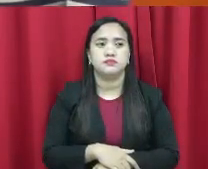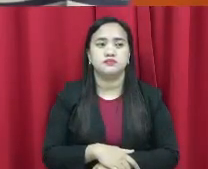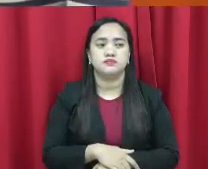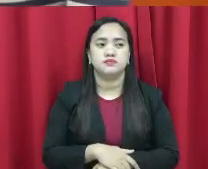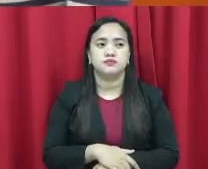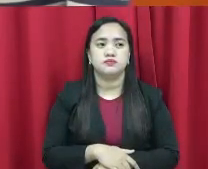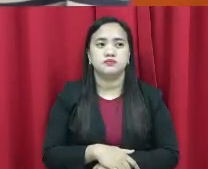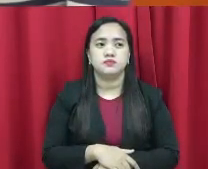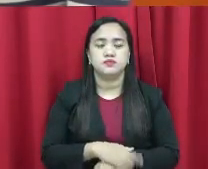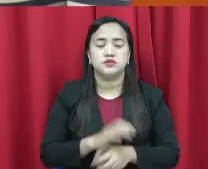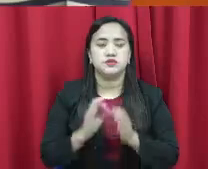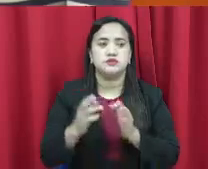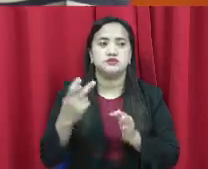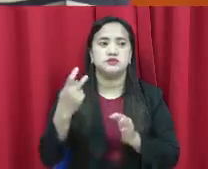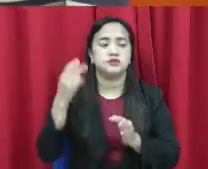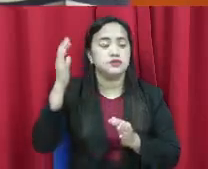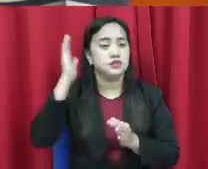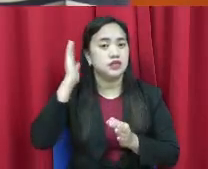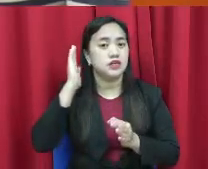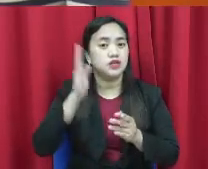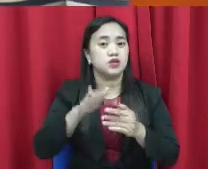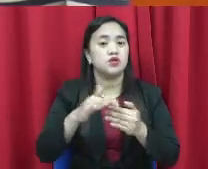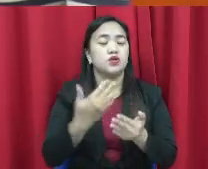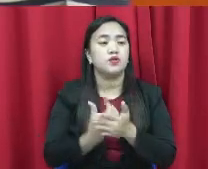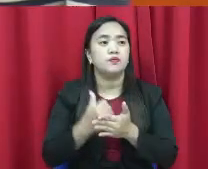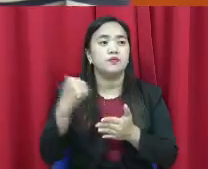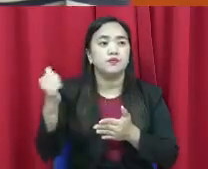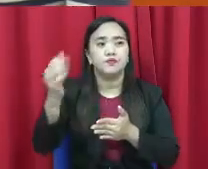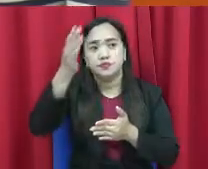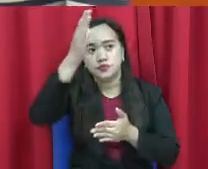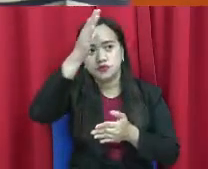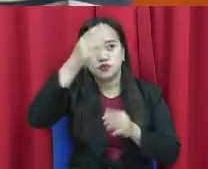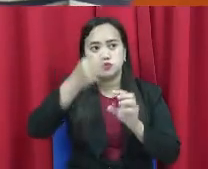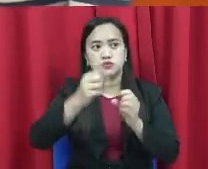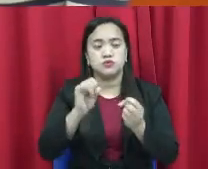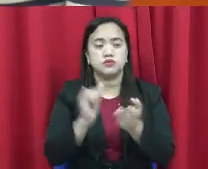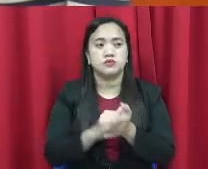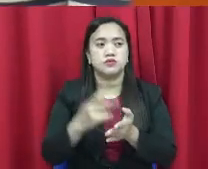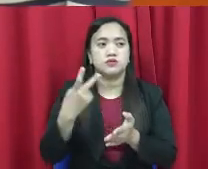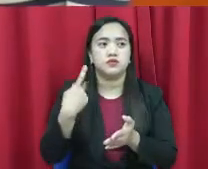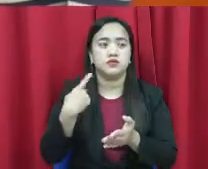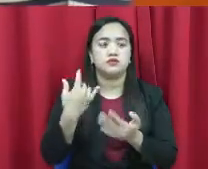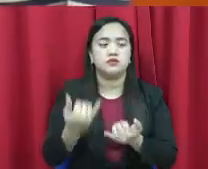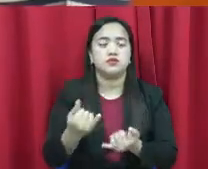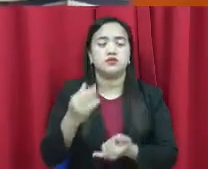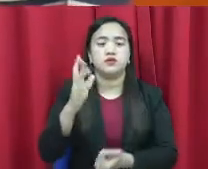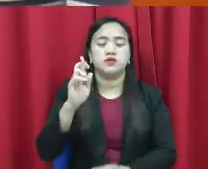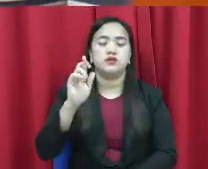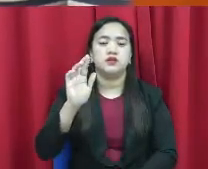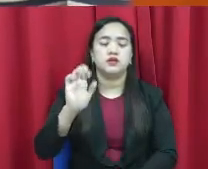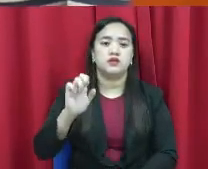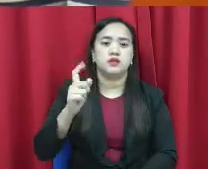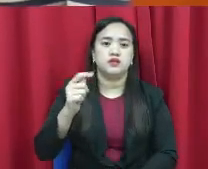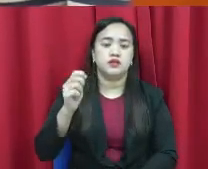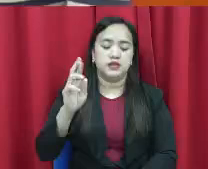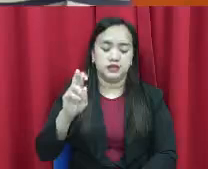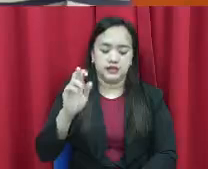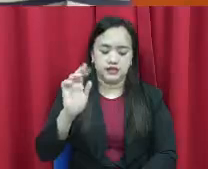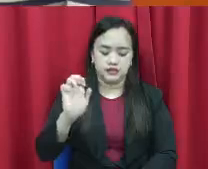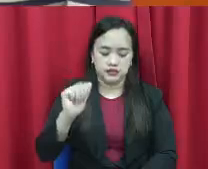ito ay marinig din ng mga ibang tatay so magkaroon tayo ng Retreat MM kaya yun po ay